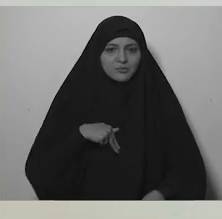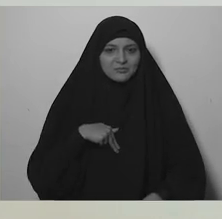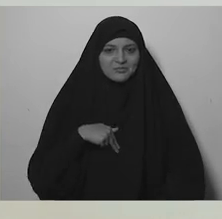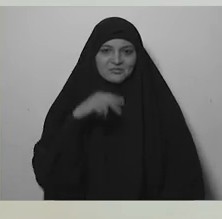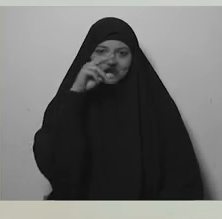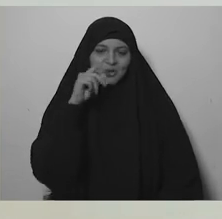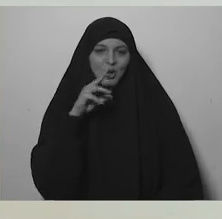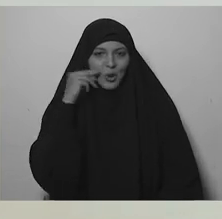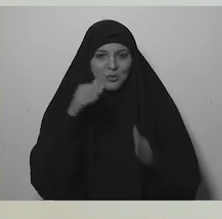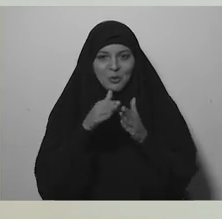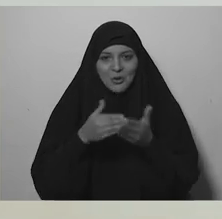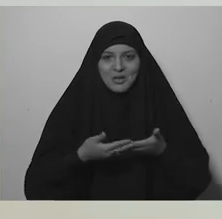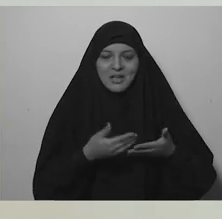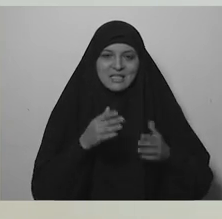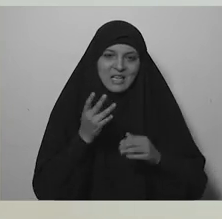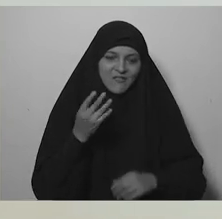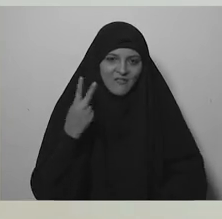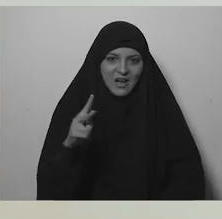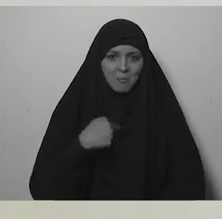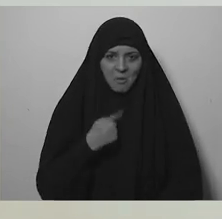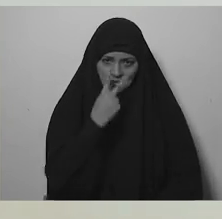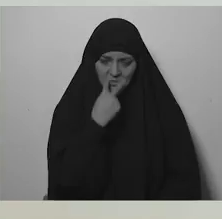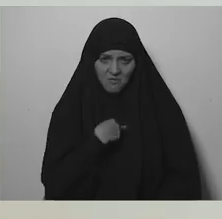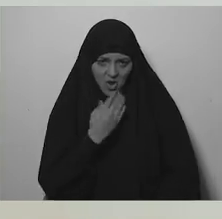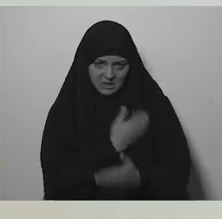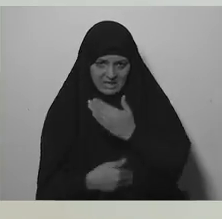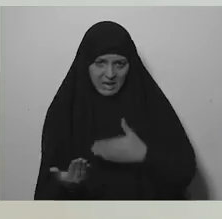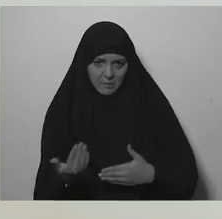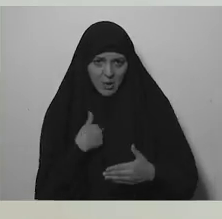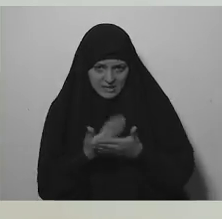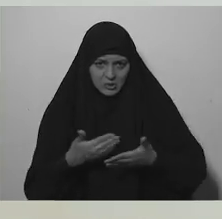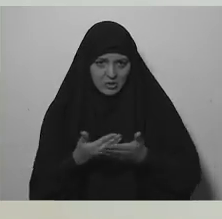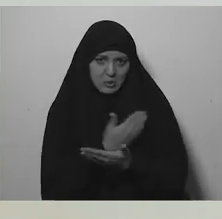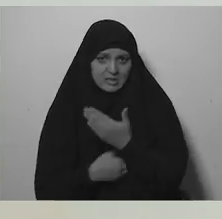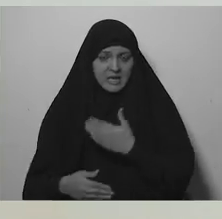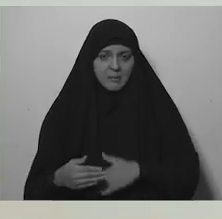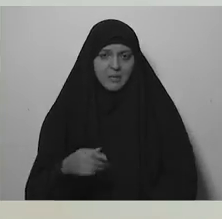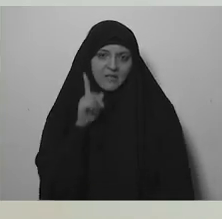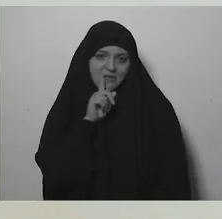Est-ce que tu me vois en situation de handicap? Est-ce que je suis handicapée?